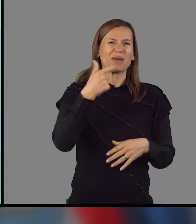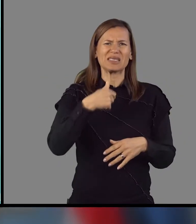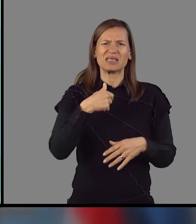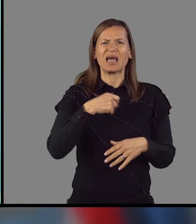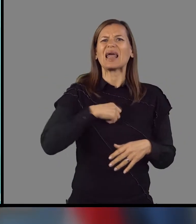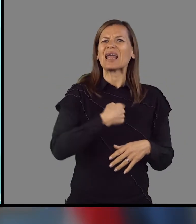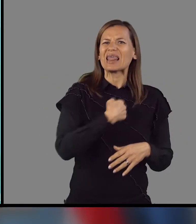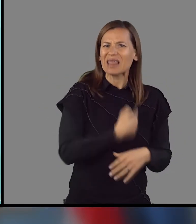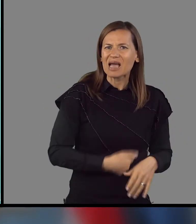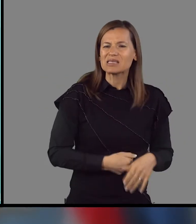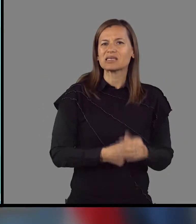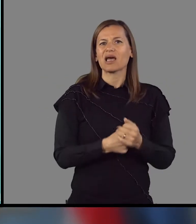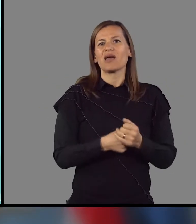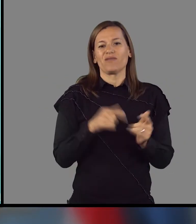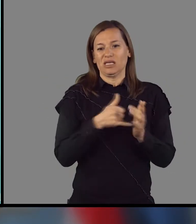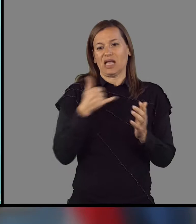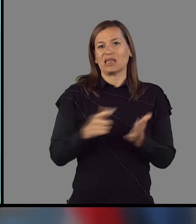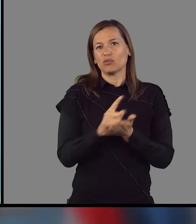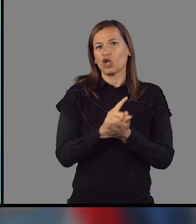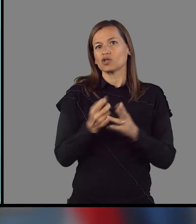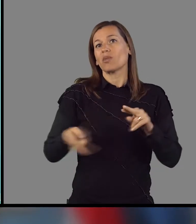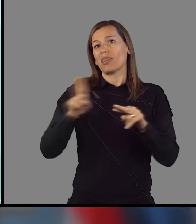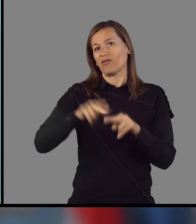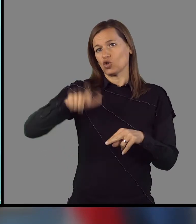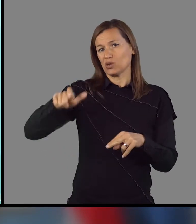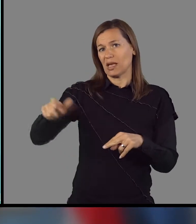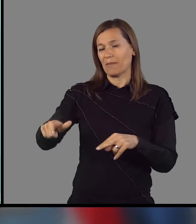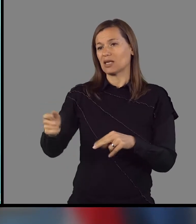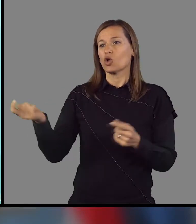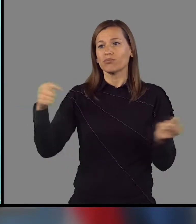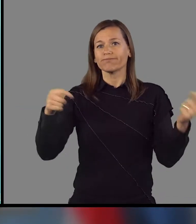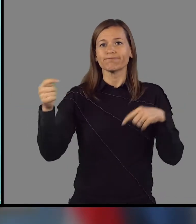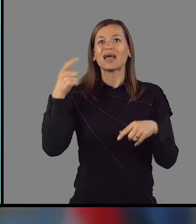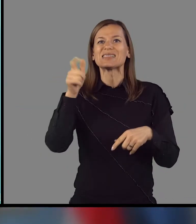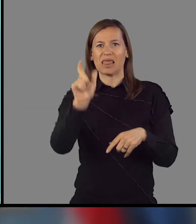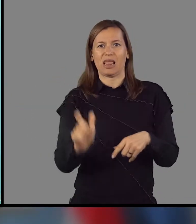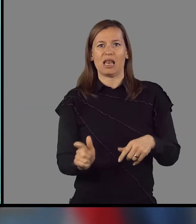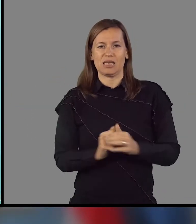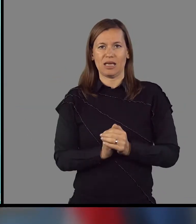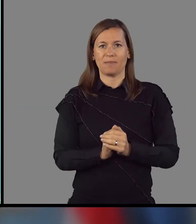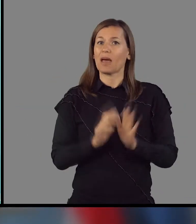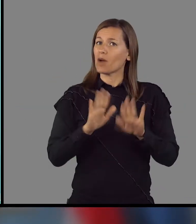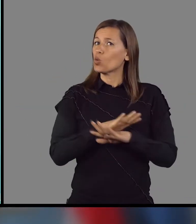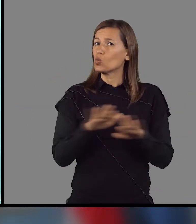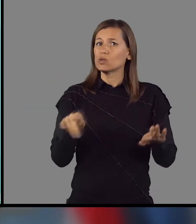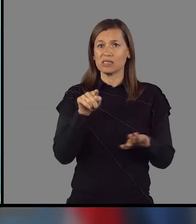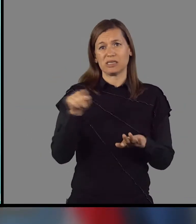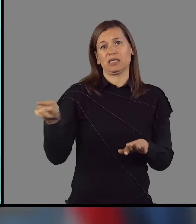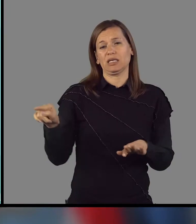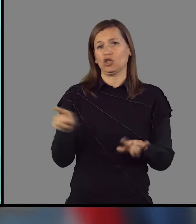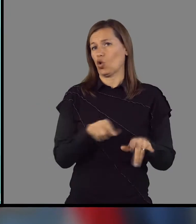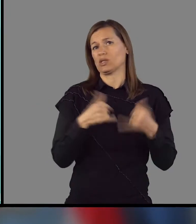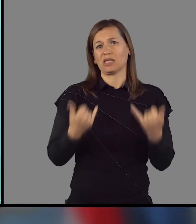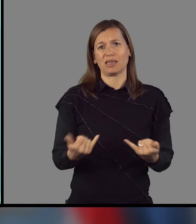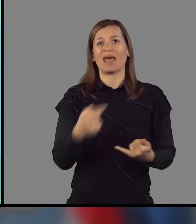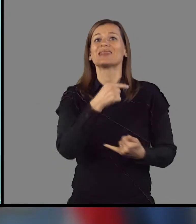iz Kitajske, v zadnjem času pa predvsem osebe, ki so prihajale iz Italije. Kot rečeno, vsi so